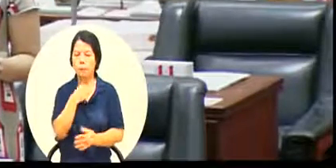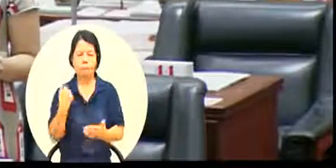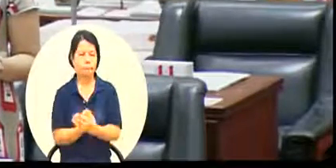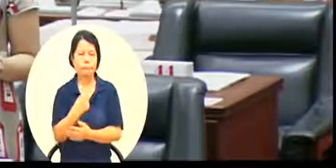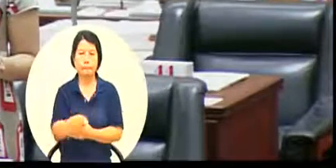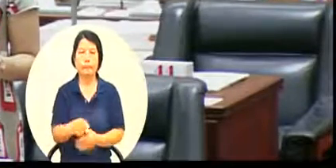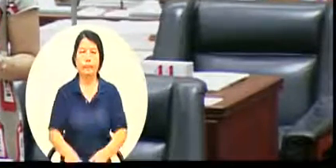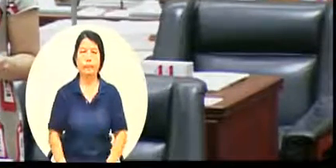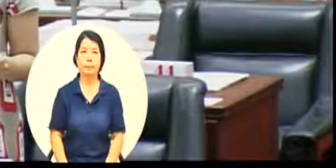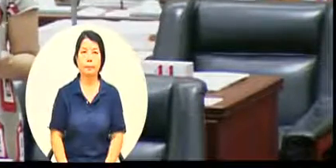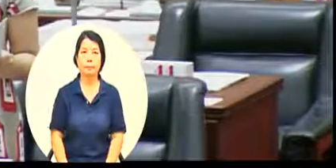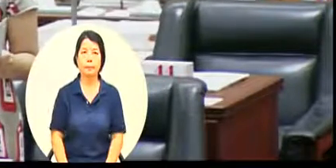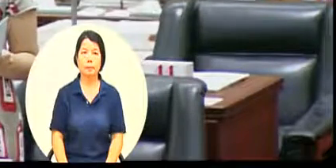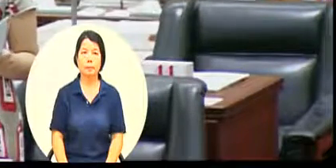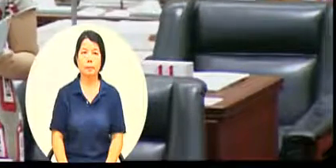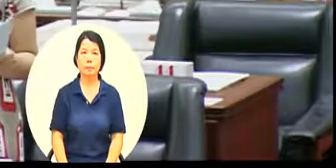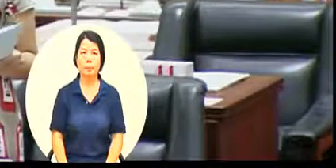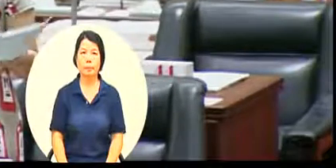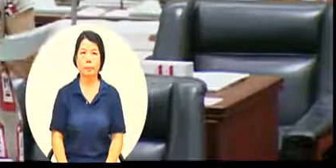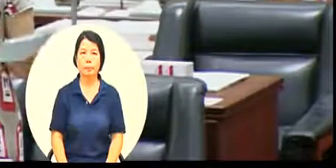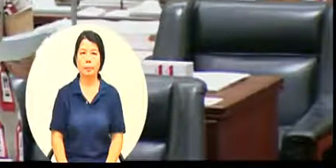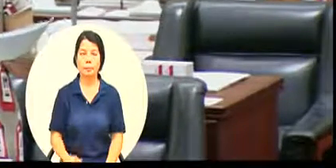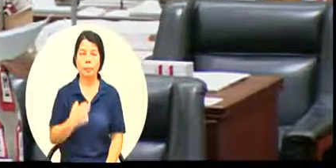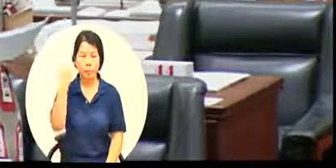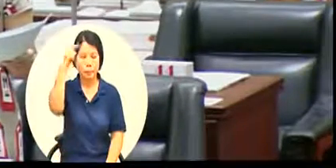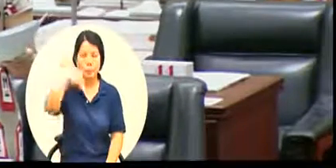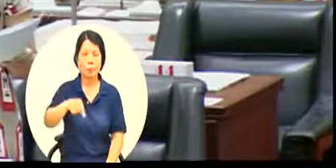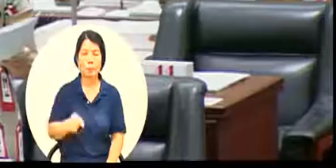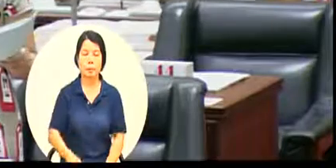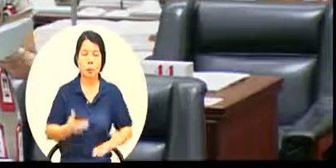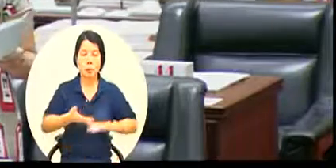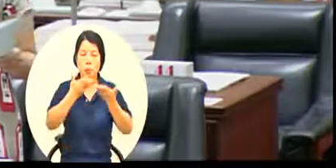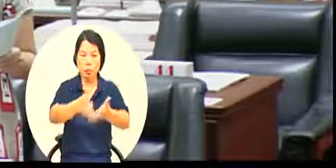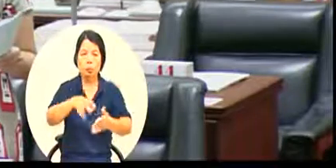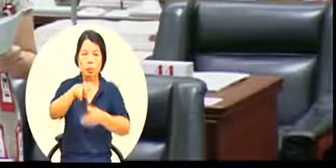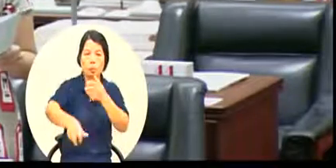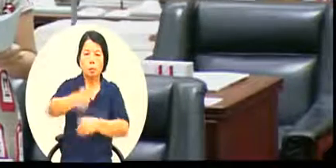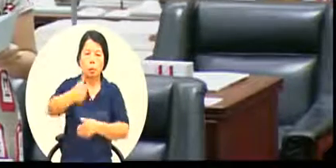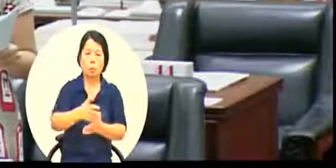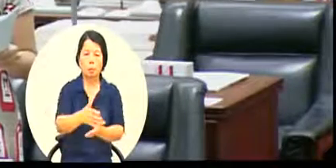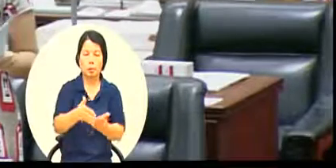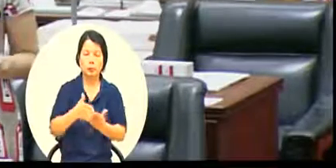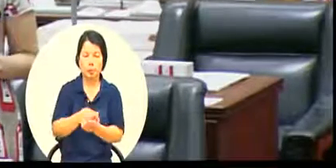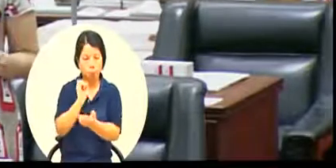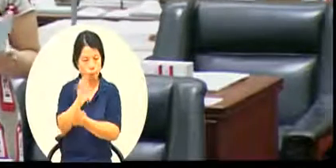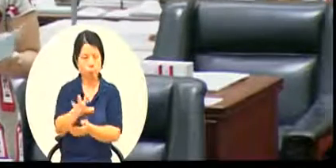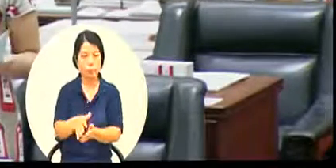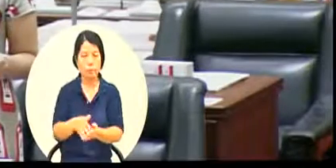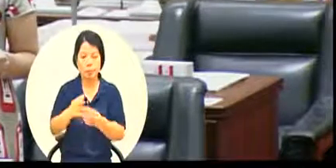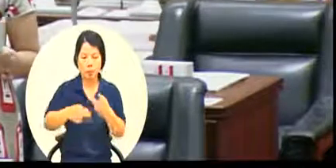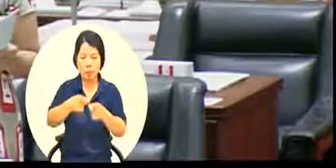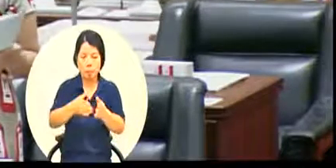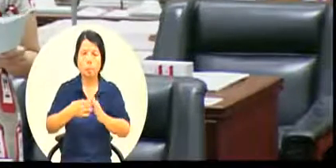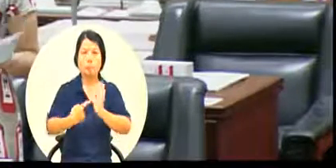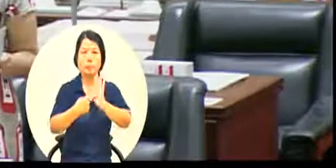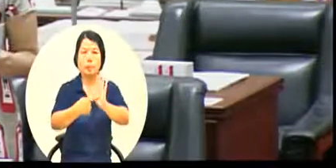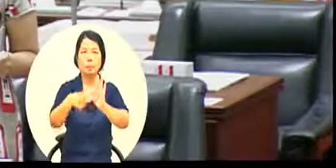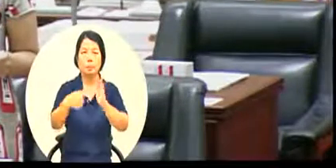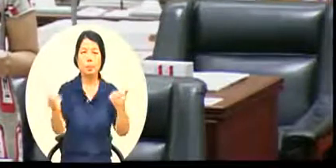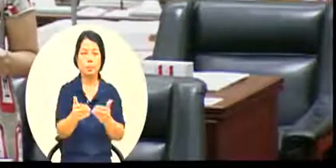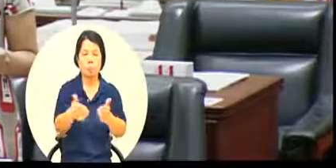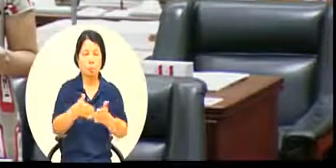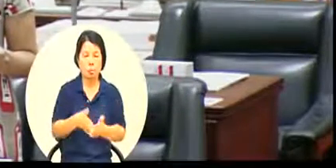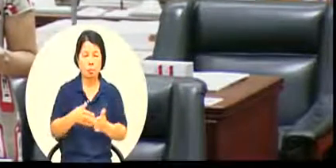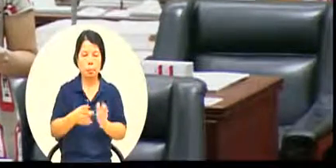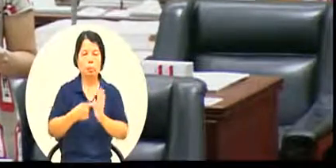那我觉得就是说这个提供给处长去做个参考啦，应该要凸显出来的问题还是要